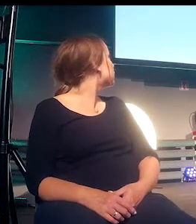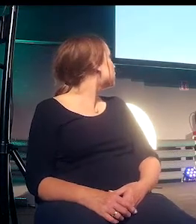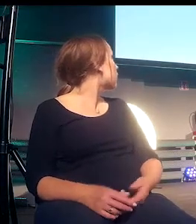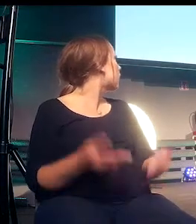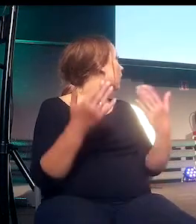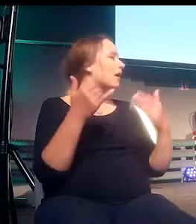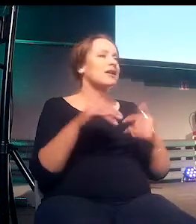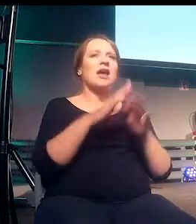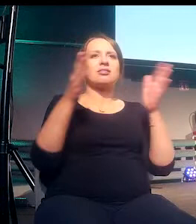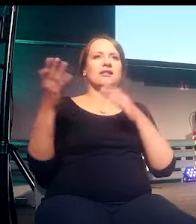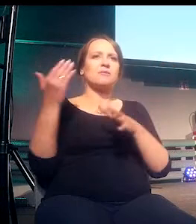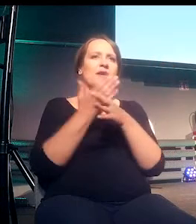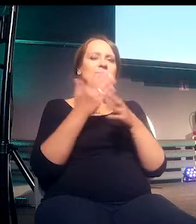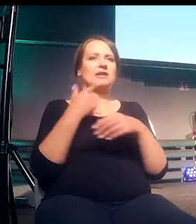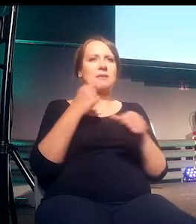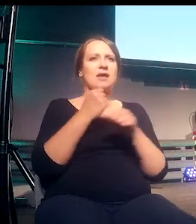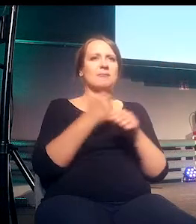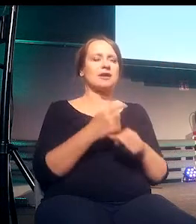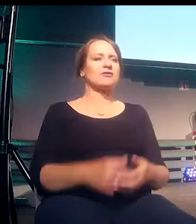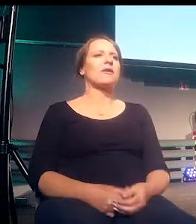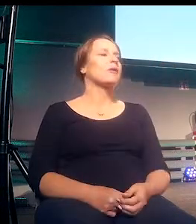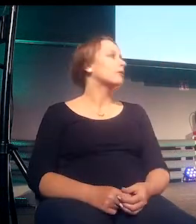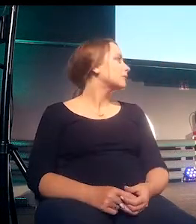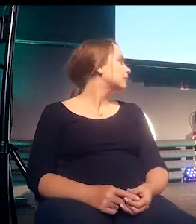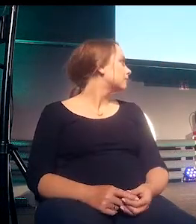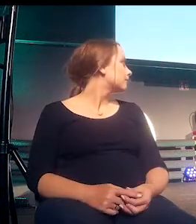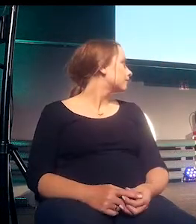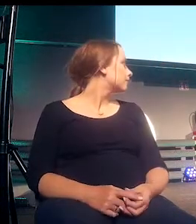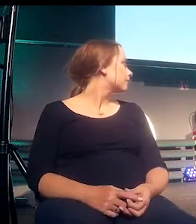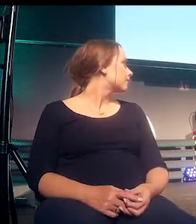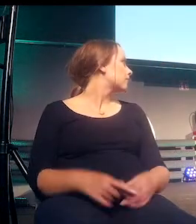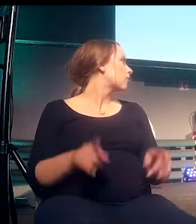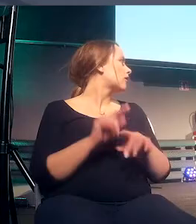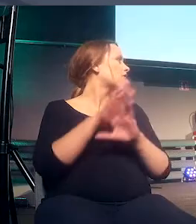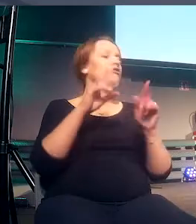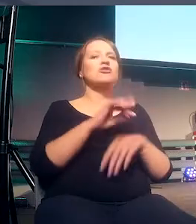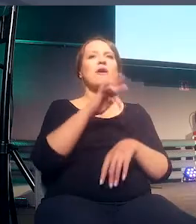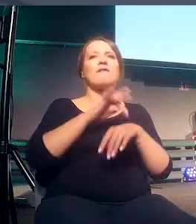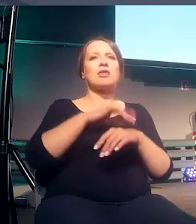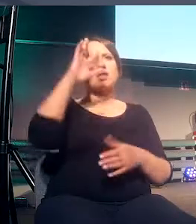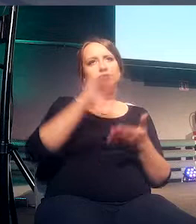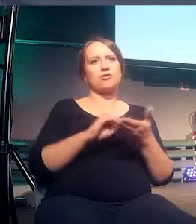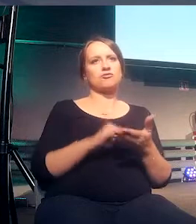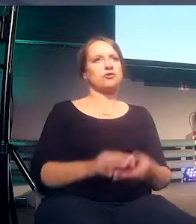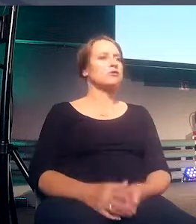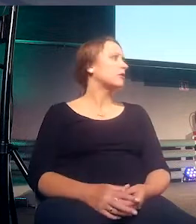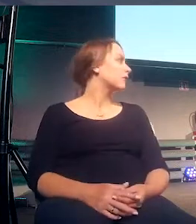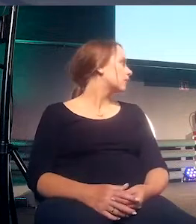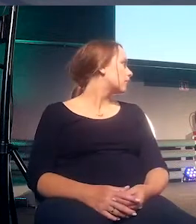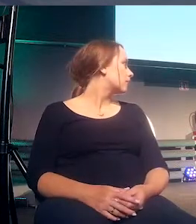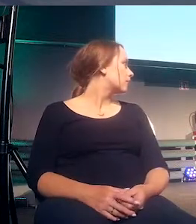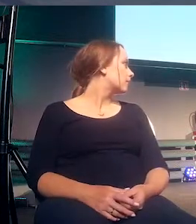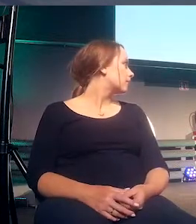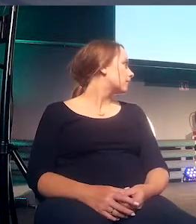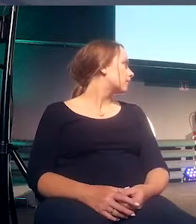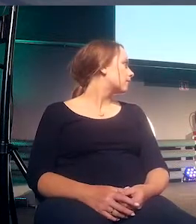paru firmach, więc to, o czym będę Wam dzisiaj mówić, też wynika z doświadczenia, bo po prostu sama bardzo dobrze wiem